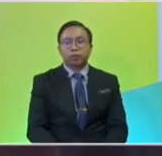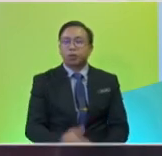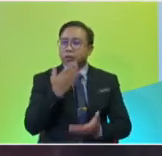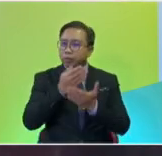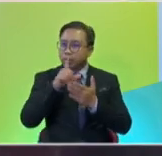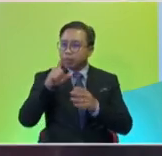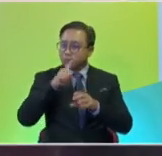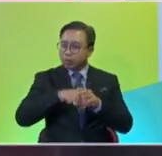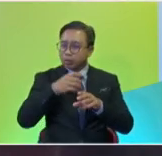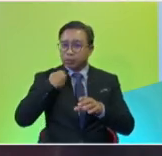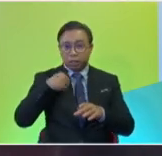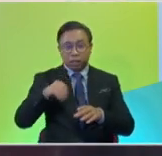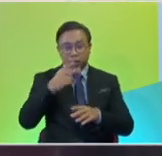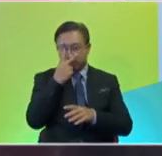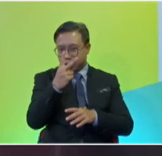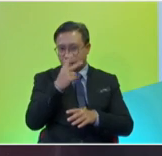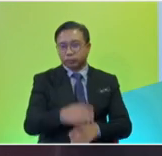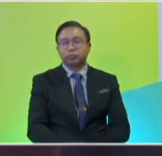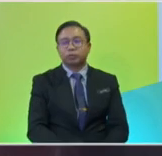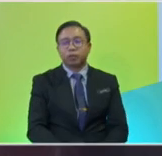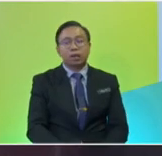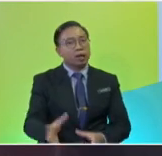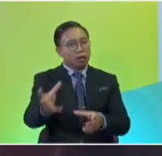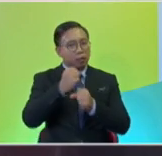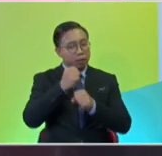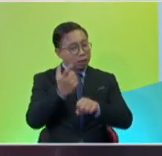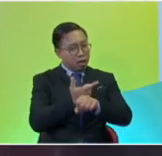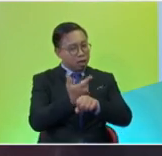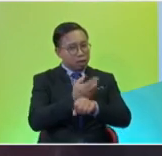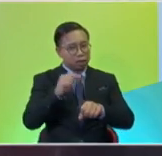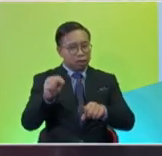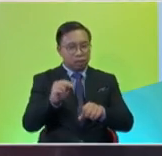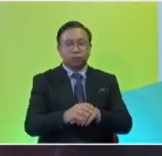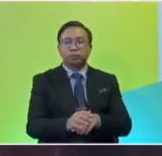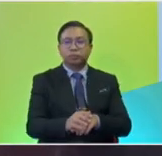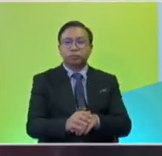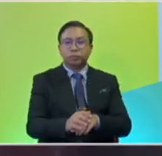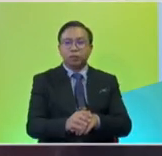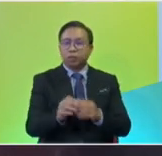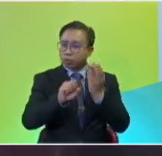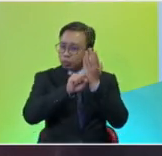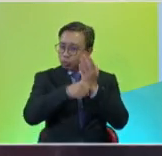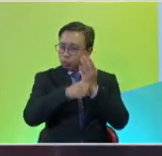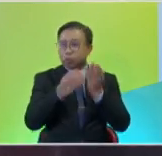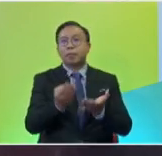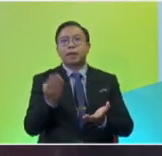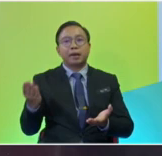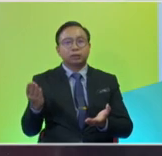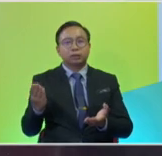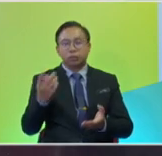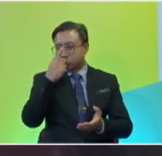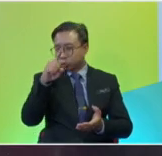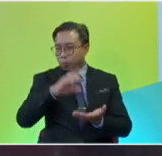baiklah cukup dan kepada Miko yang menuntunkannya mereka ingin mendapatkan latihan pengukuhan ataupun sumber bahan menunjukkan untuk